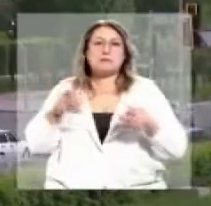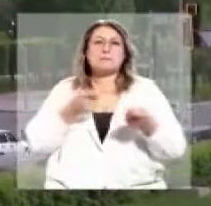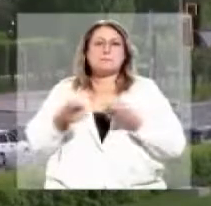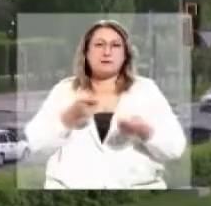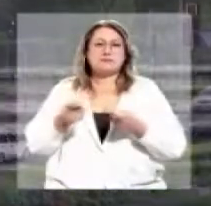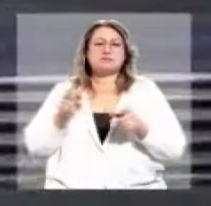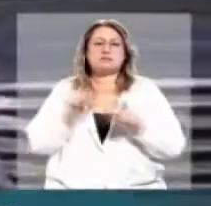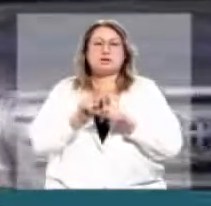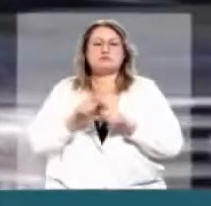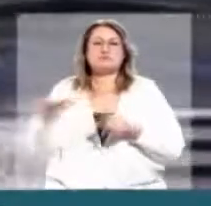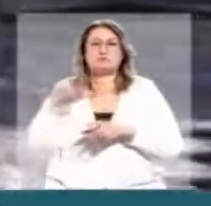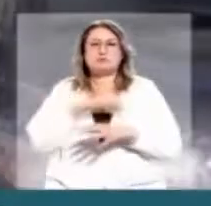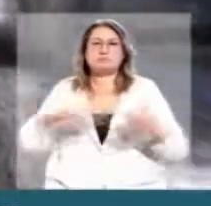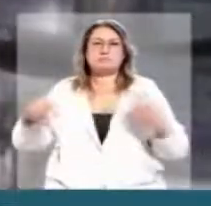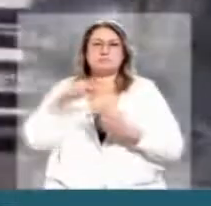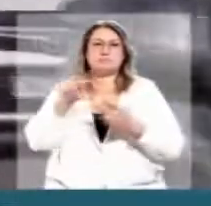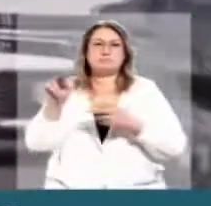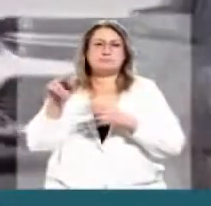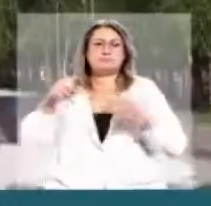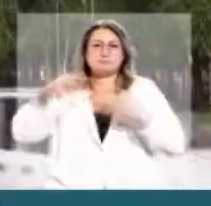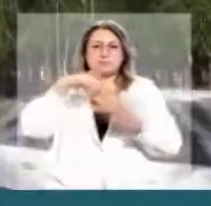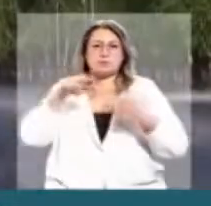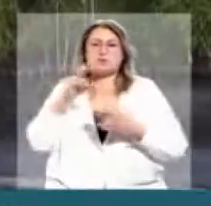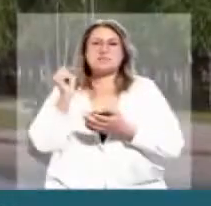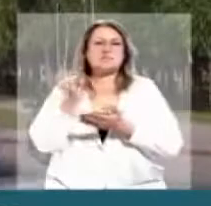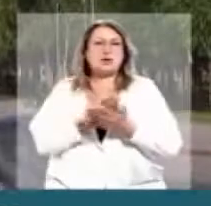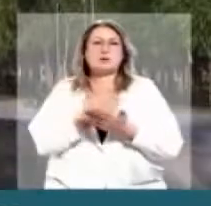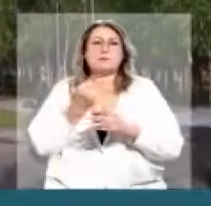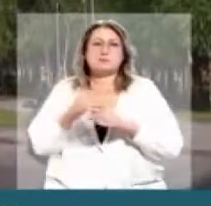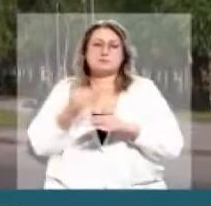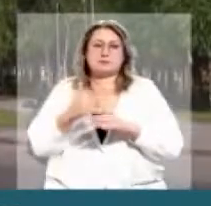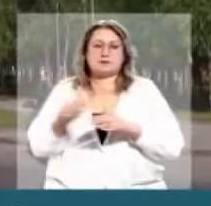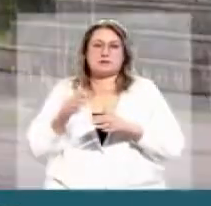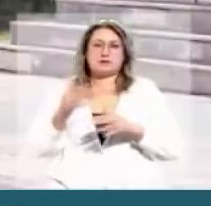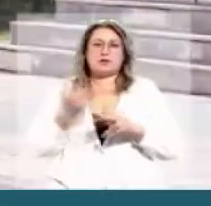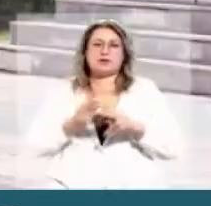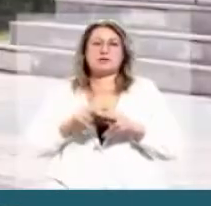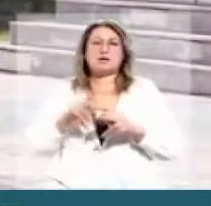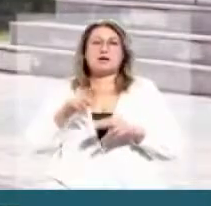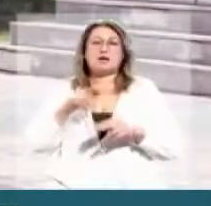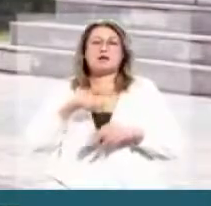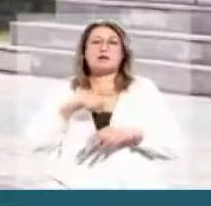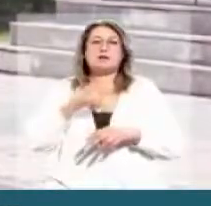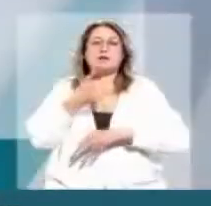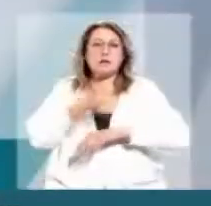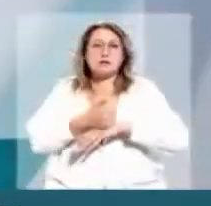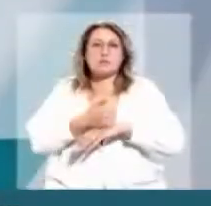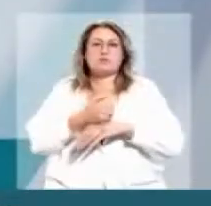бірден емес, біртіндеп. Бұл биыл жүзеге асырылған іргелі референдумның негізі. Осылайша билік тармақтары арасында тиімді тепе-теңдік